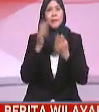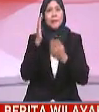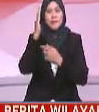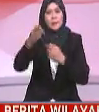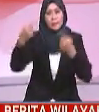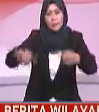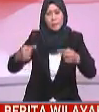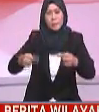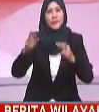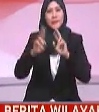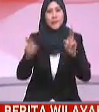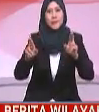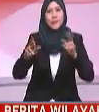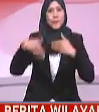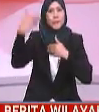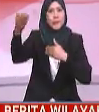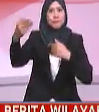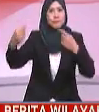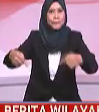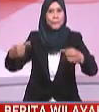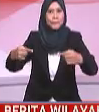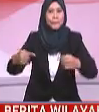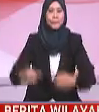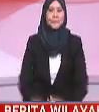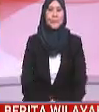dijadual berlangsung Rabu depan.